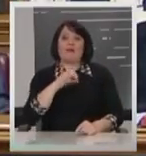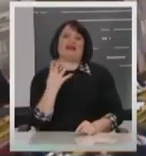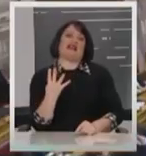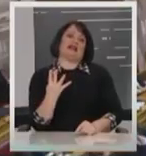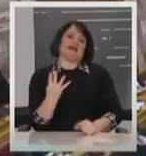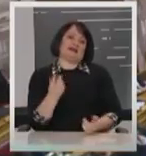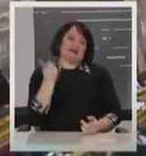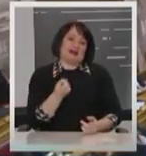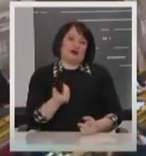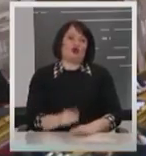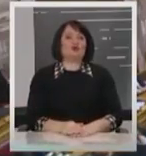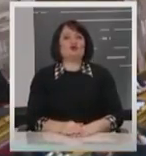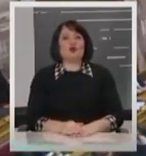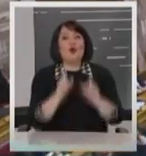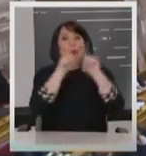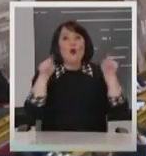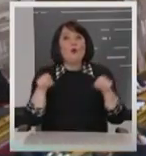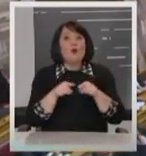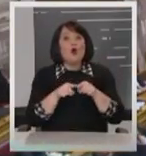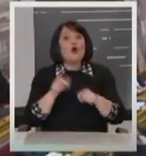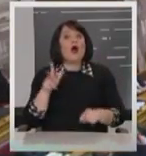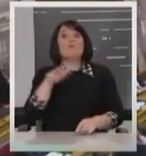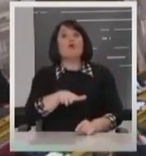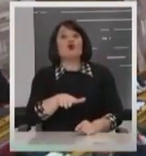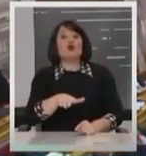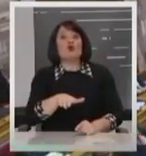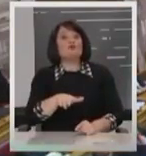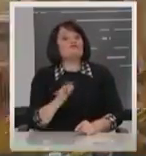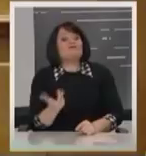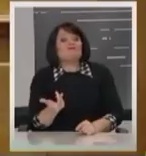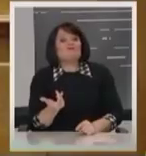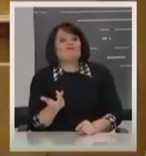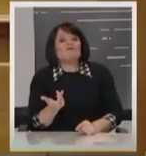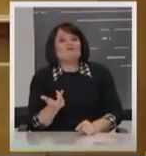1,54. Πού είναι το ομόλογο της Πορτογαλίας?